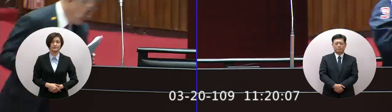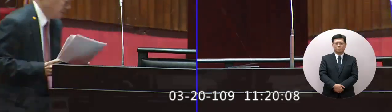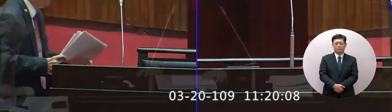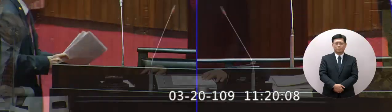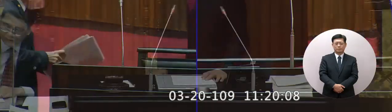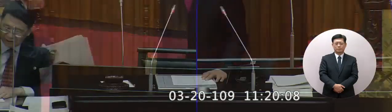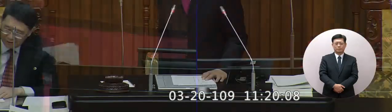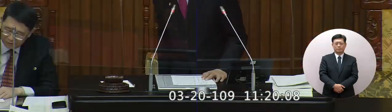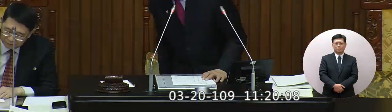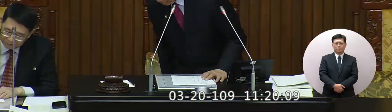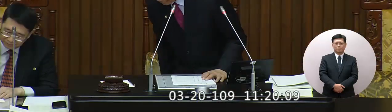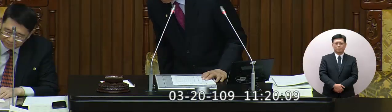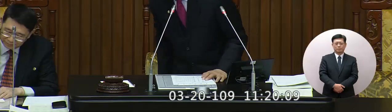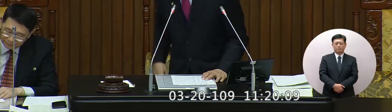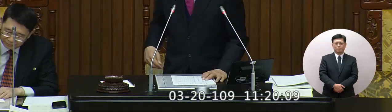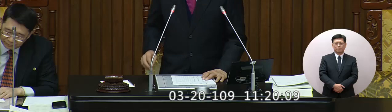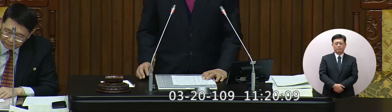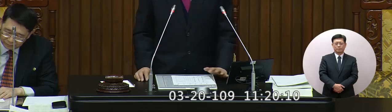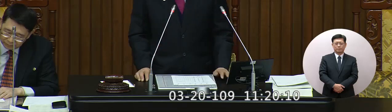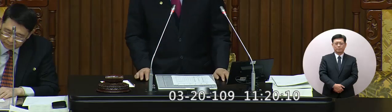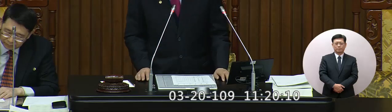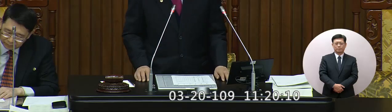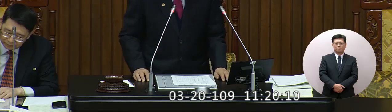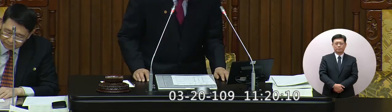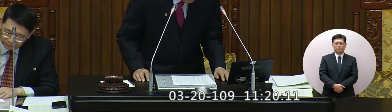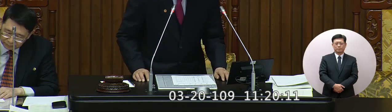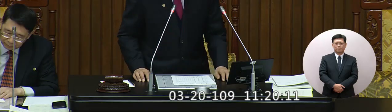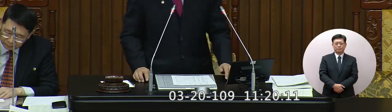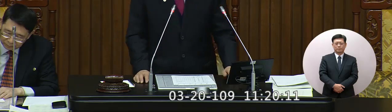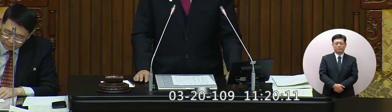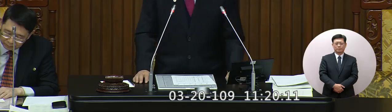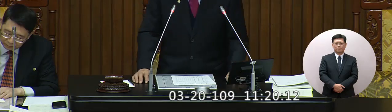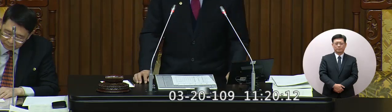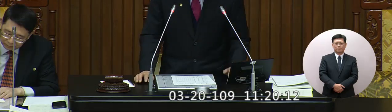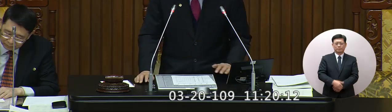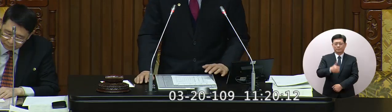好，谢谢。